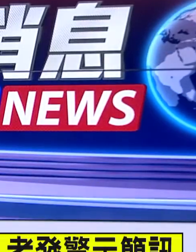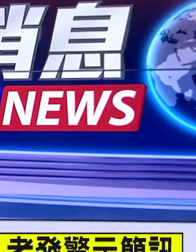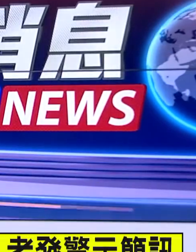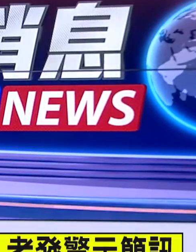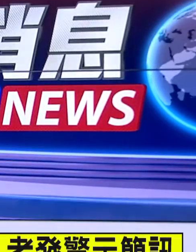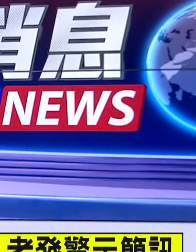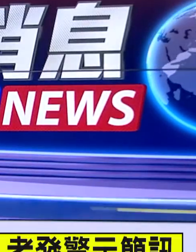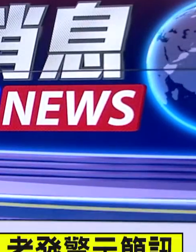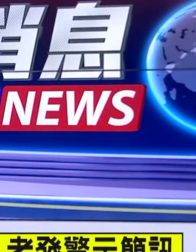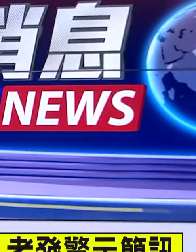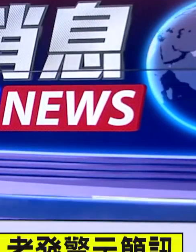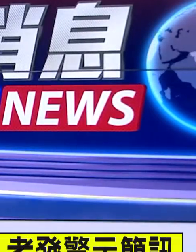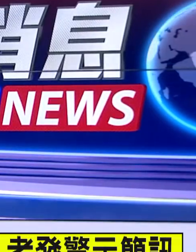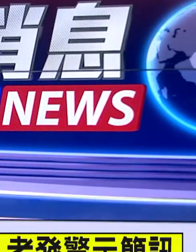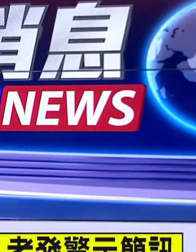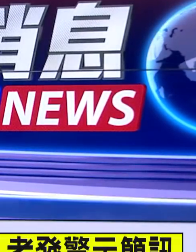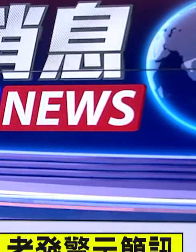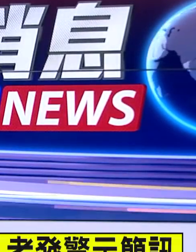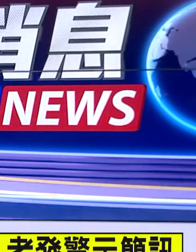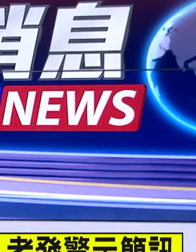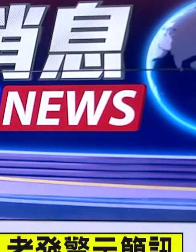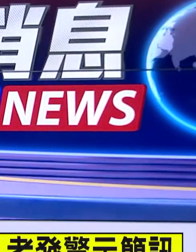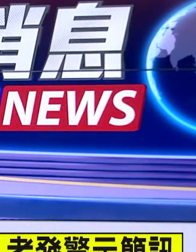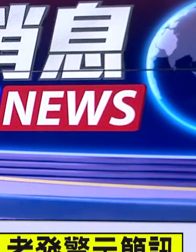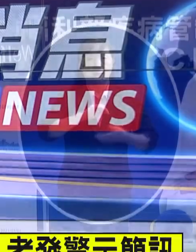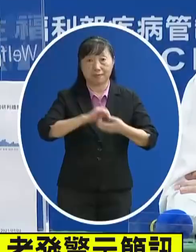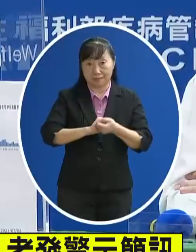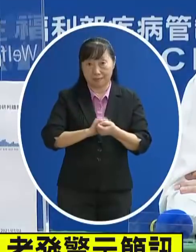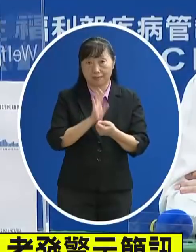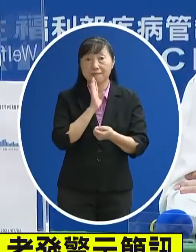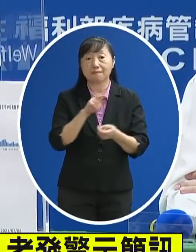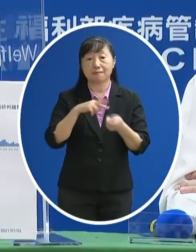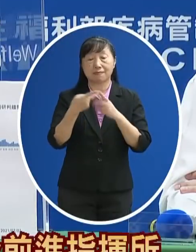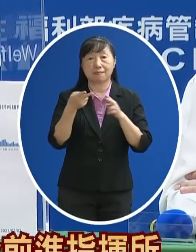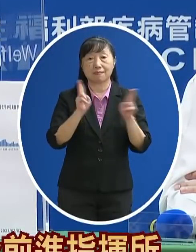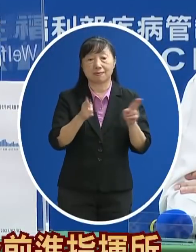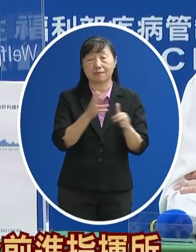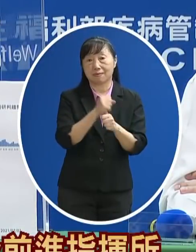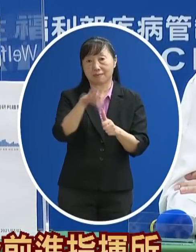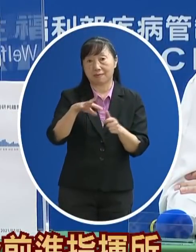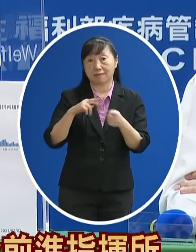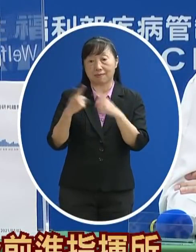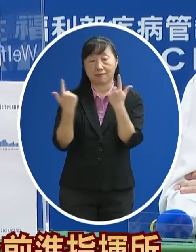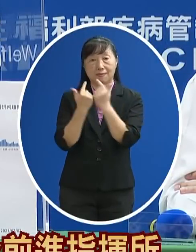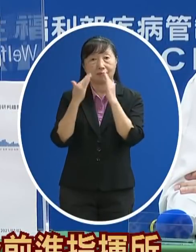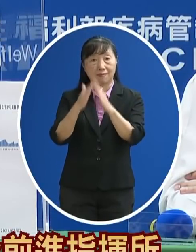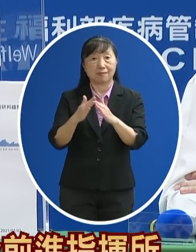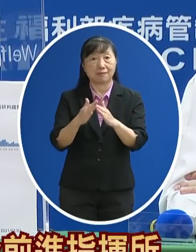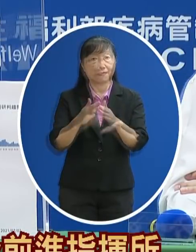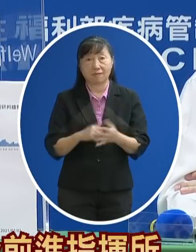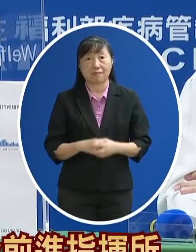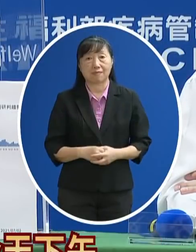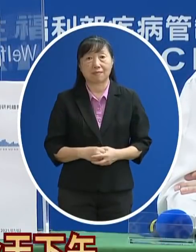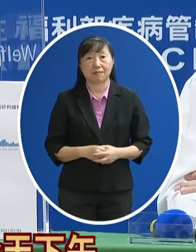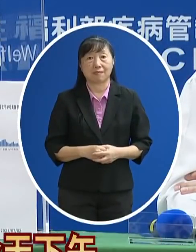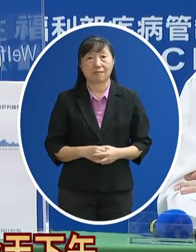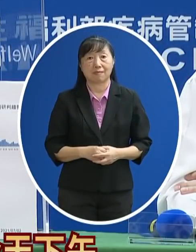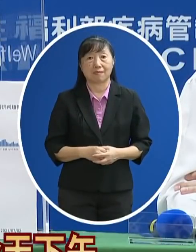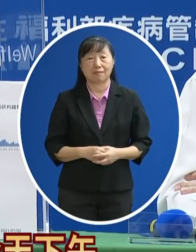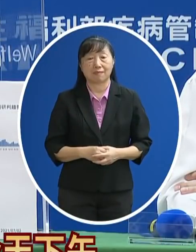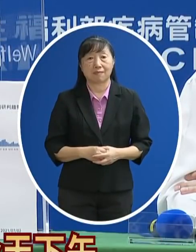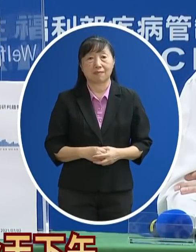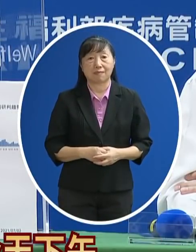胞简讯。那么陈时中有最新回应，先来了解。 指挥中心跟北市成立联合前进指挥所，所以我们希望